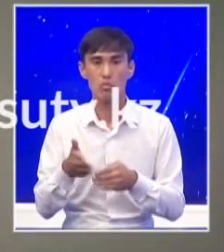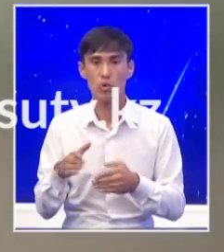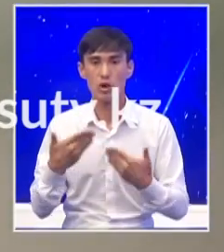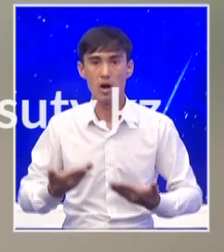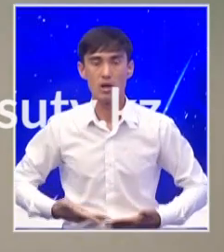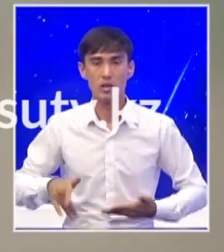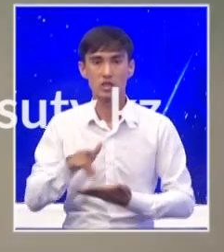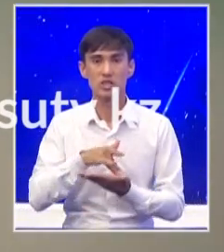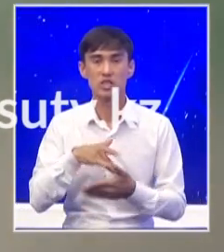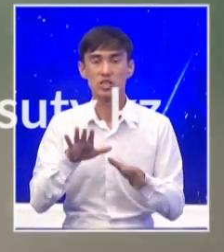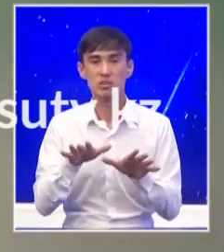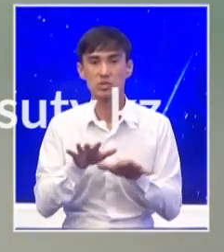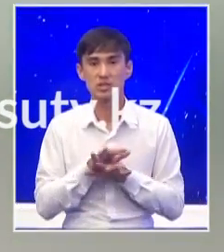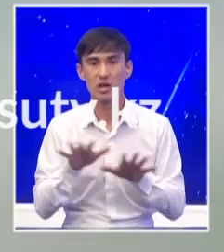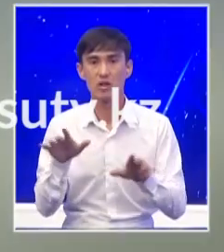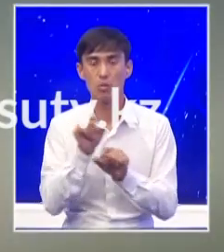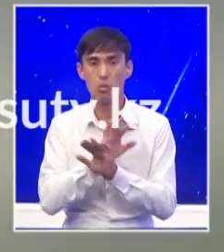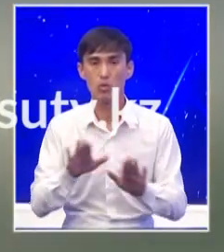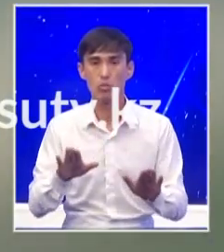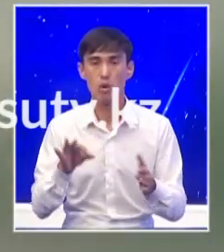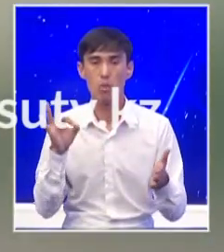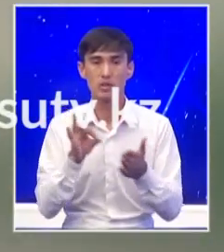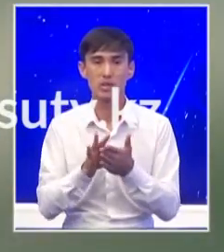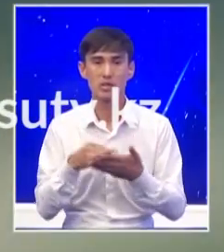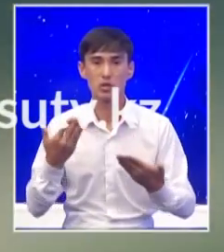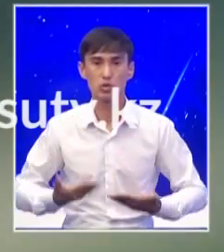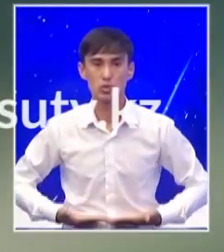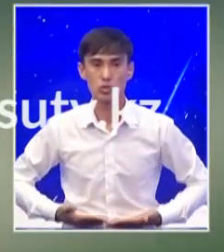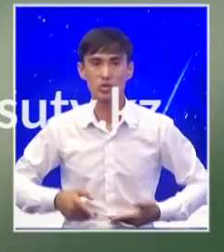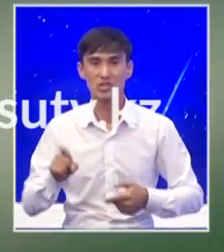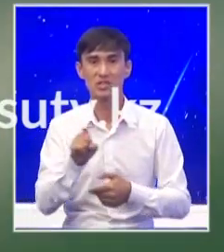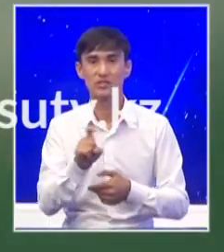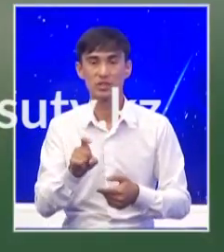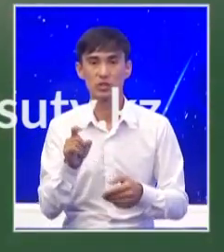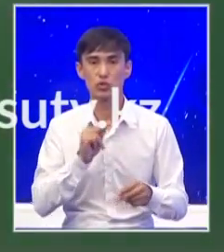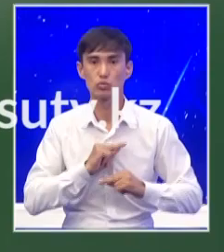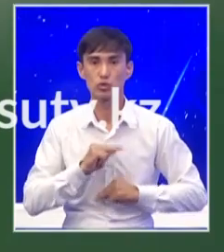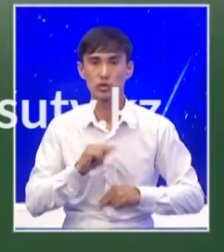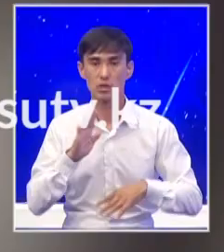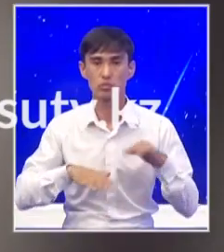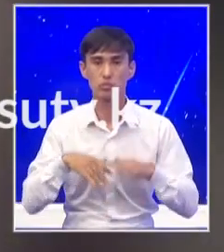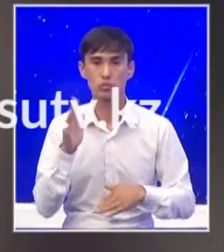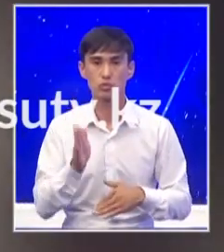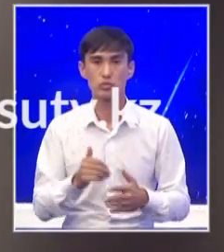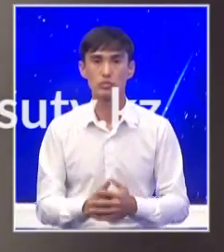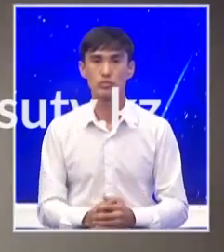алаптарына шыбын-шіркейлердің тарауын болдырмау мақсатында тұрғын үй секторларында дезинфекциялық жұмыстар қолға алынды.